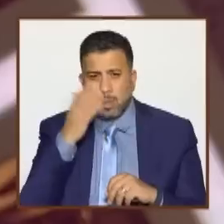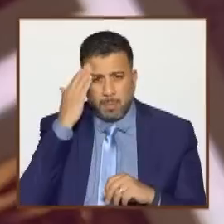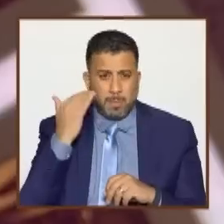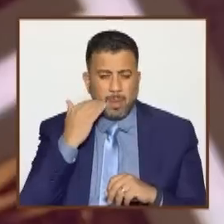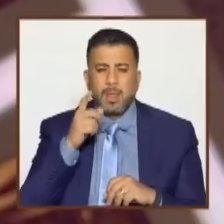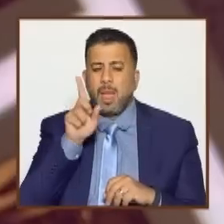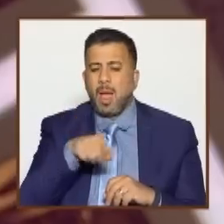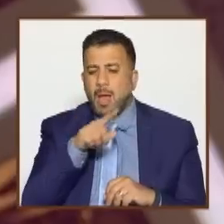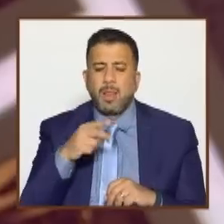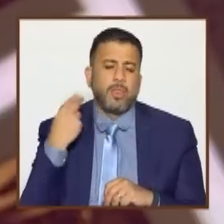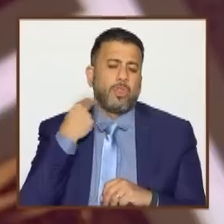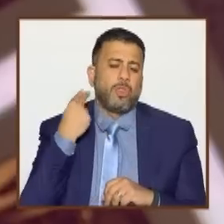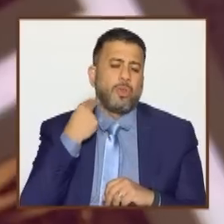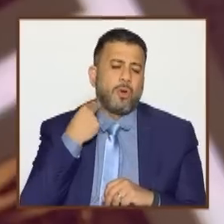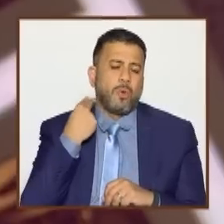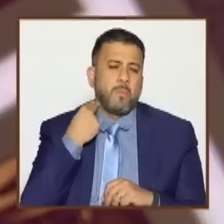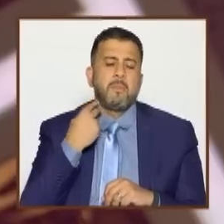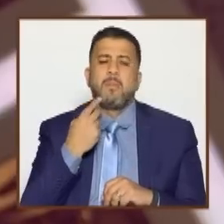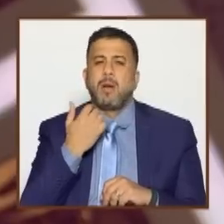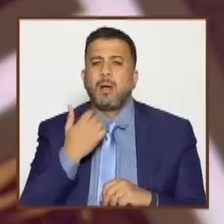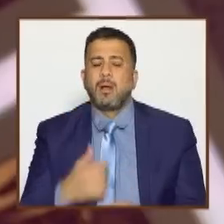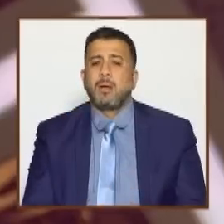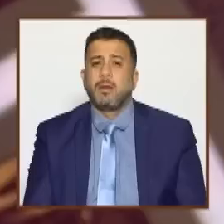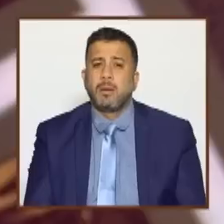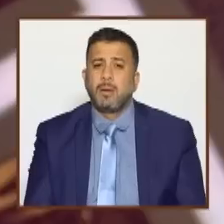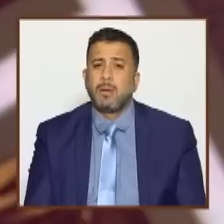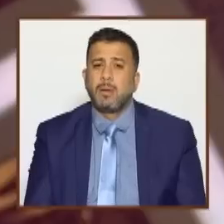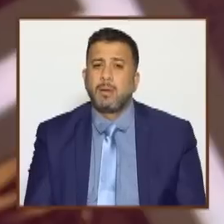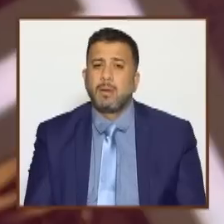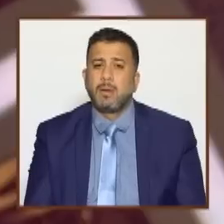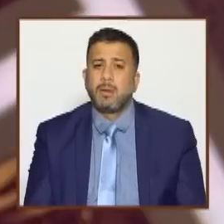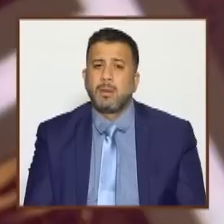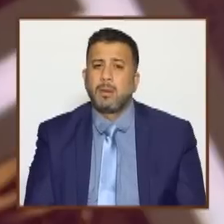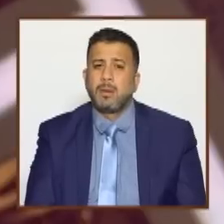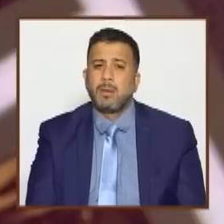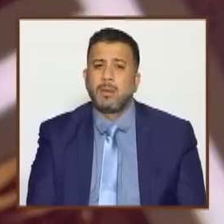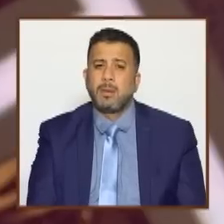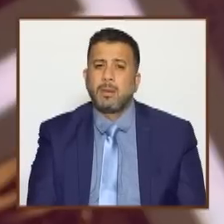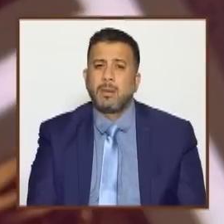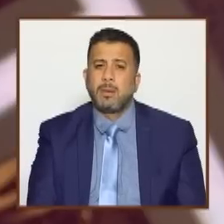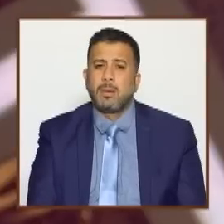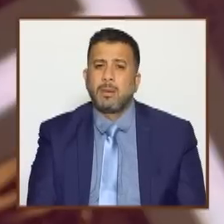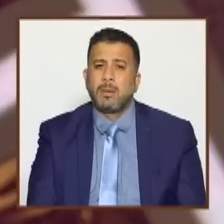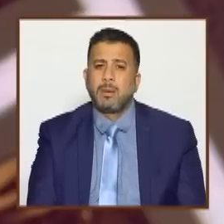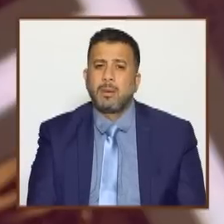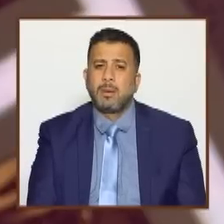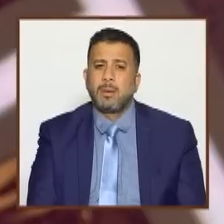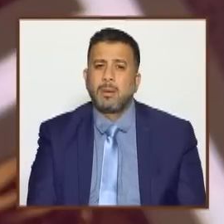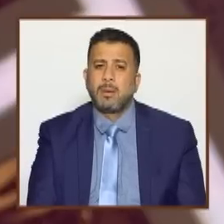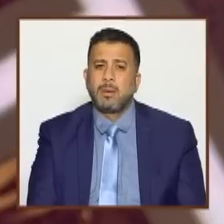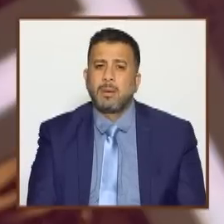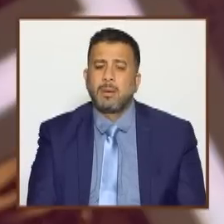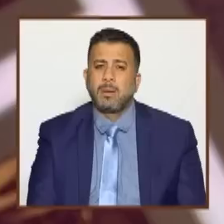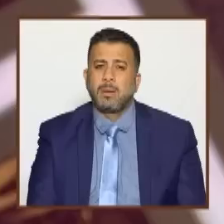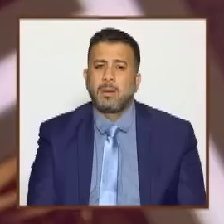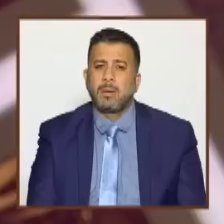المعصية يحصل عندك إيش؟ لا أنا أنتهي يعني انت مثل ما قلت انتهي واستقيمي استقيم